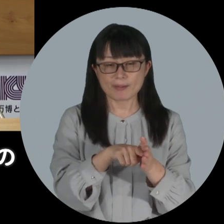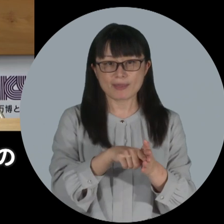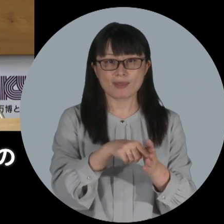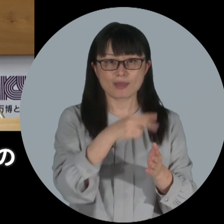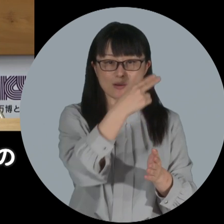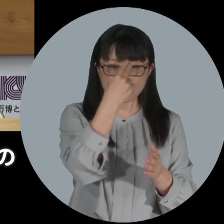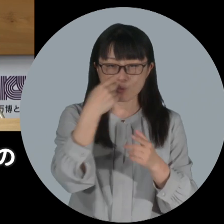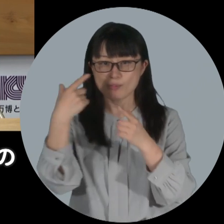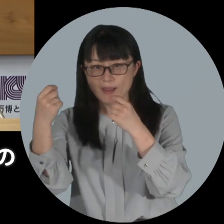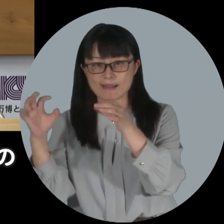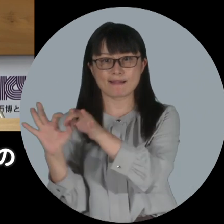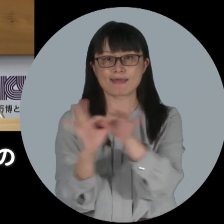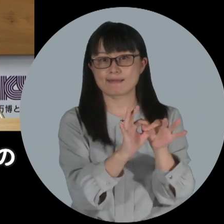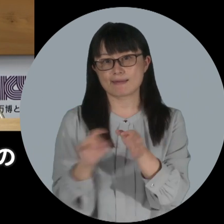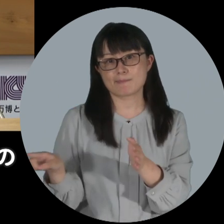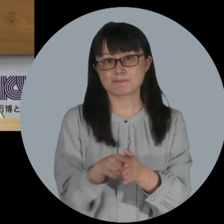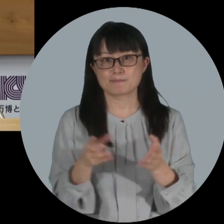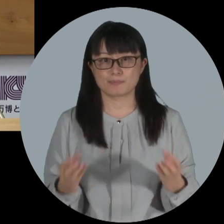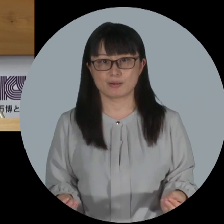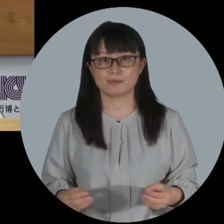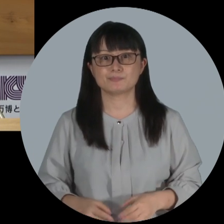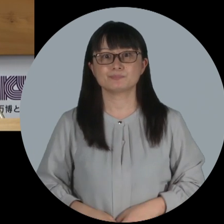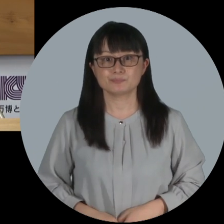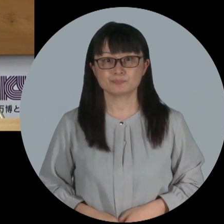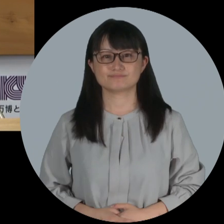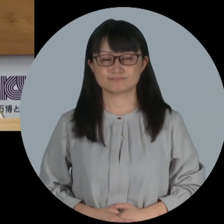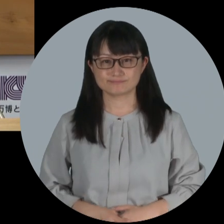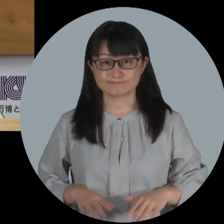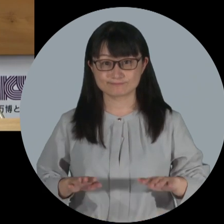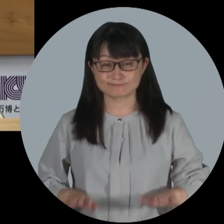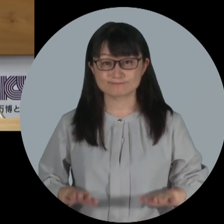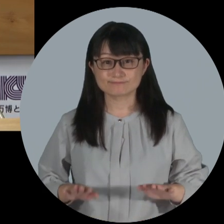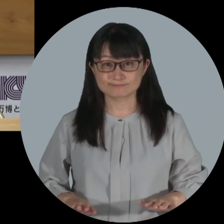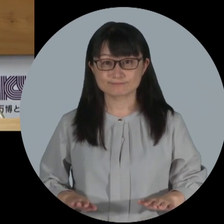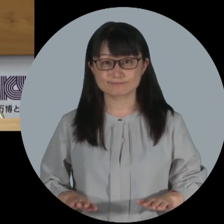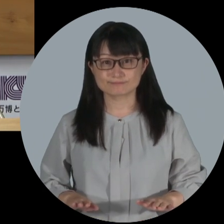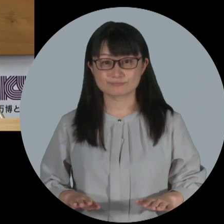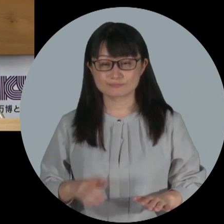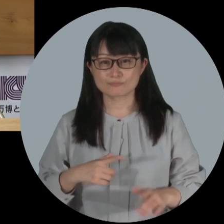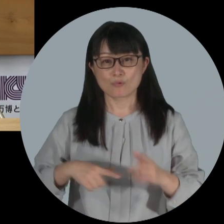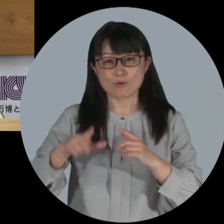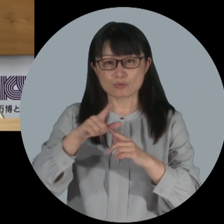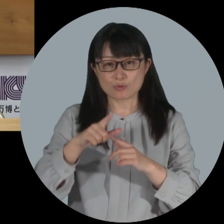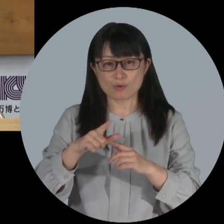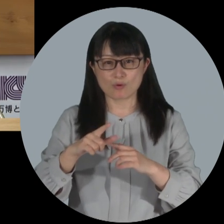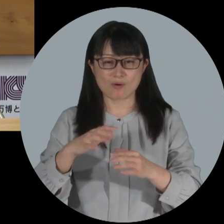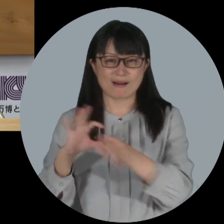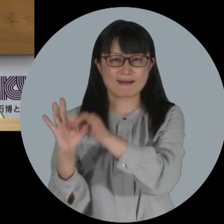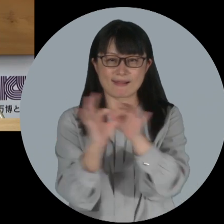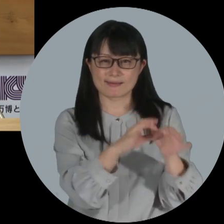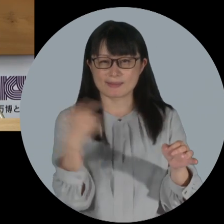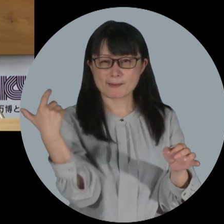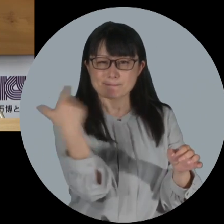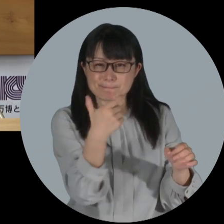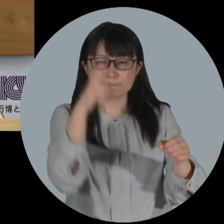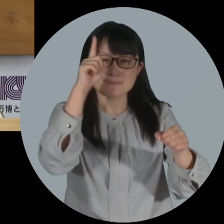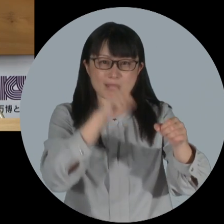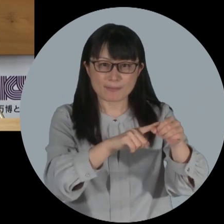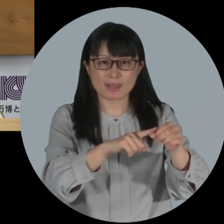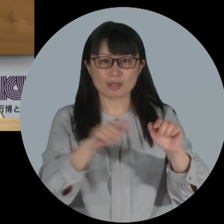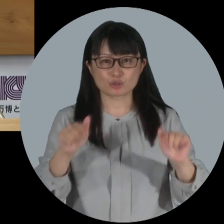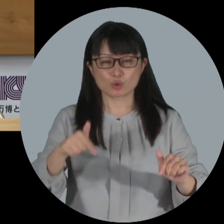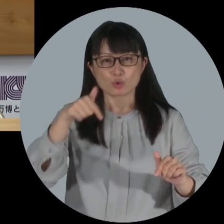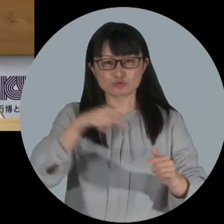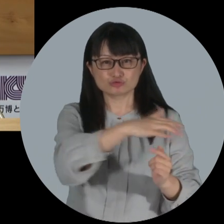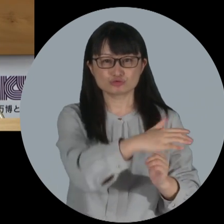り組みが行われてまいりました。この度はこれらをより高度に連携させることで京都府の農林業や関